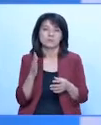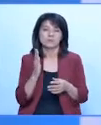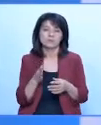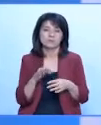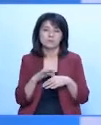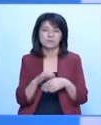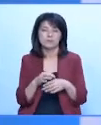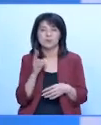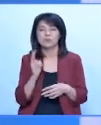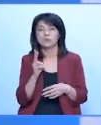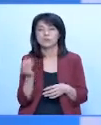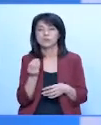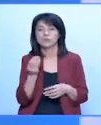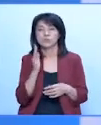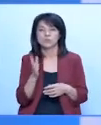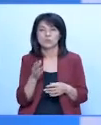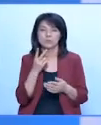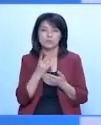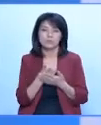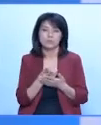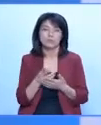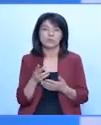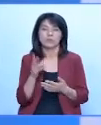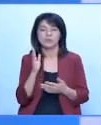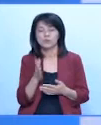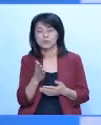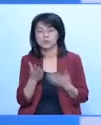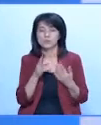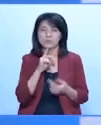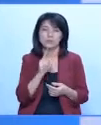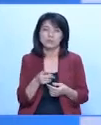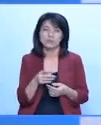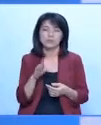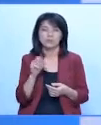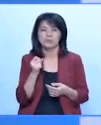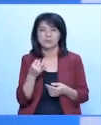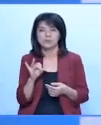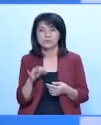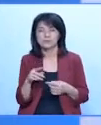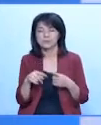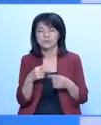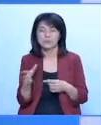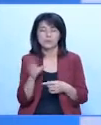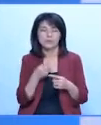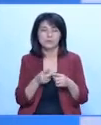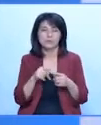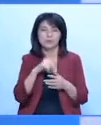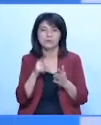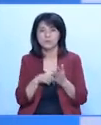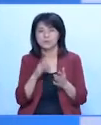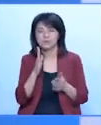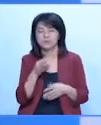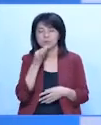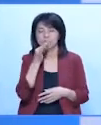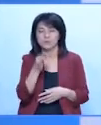кештерде кімдер өнер көрсетеді? Абай әндерінің фестивалі бола ма? Бұл сұрақтарға облыстық мәдениет тілдерді дамыту және архив ісі